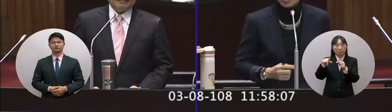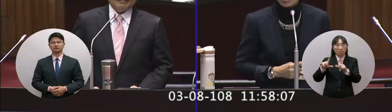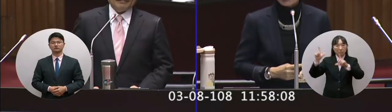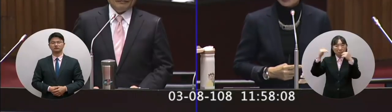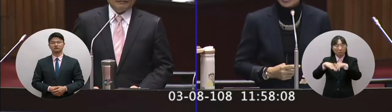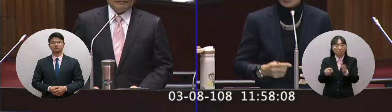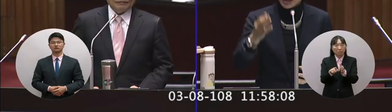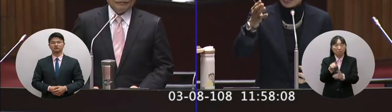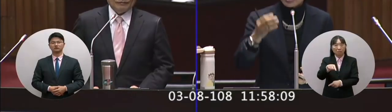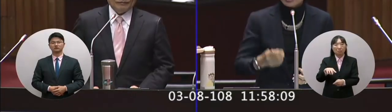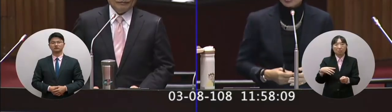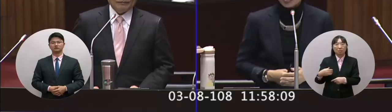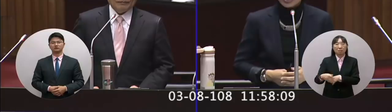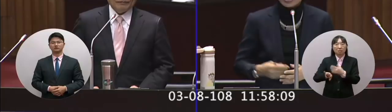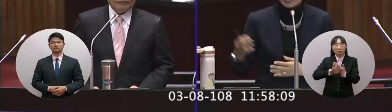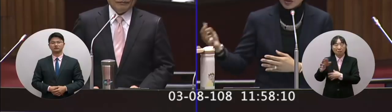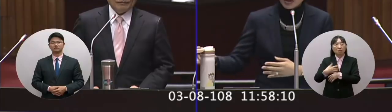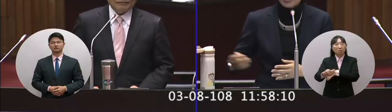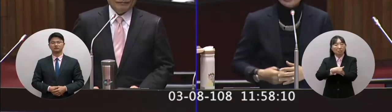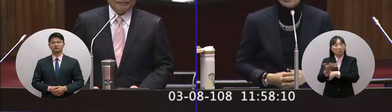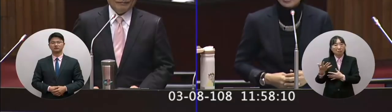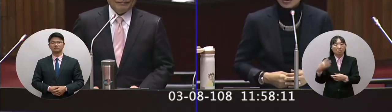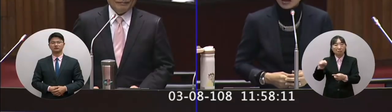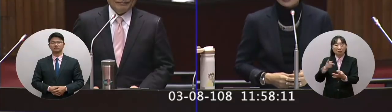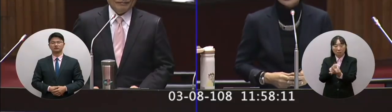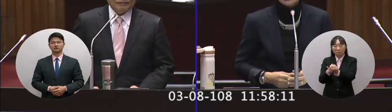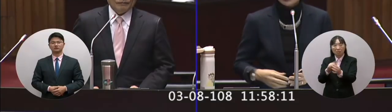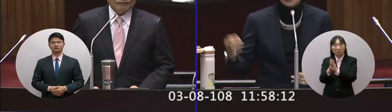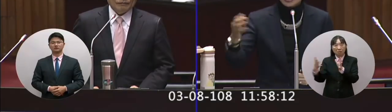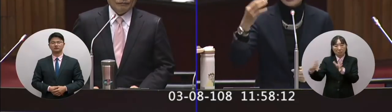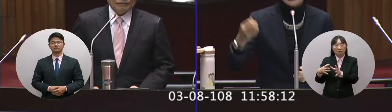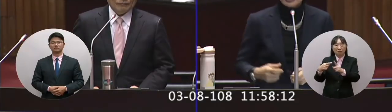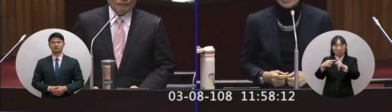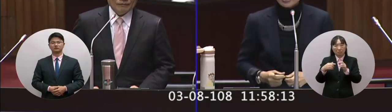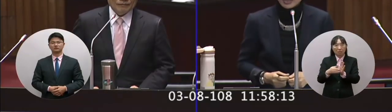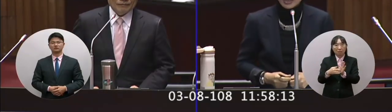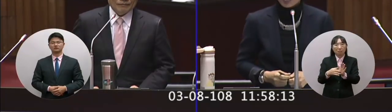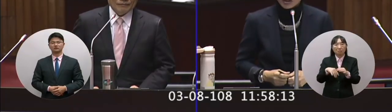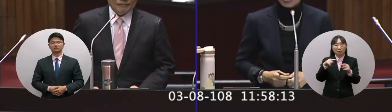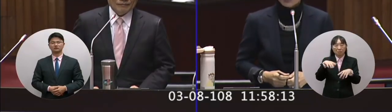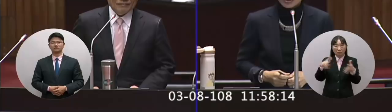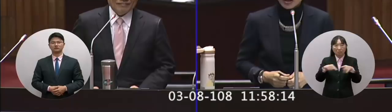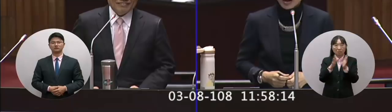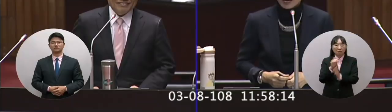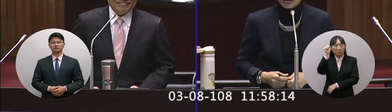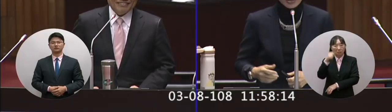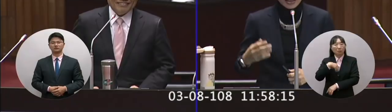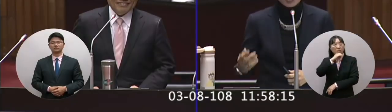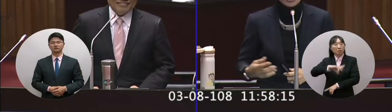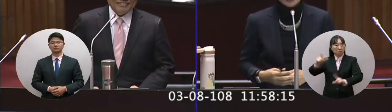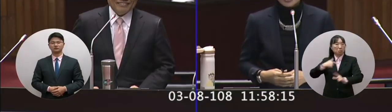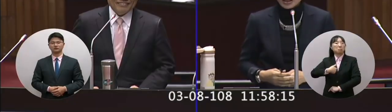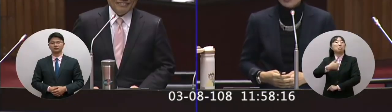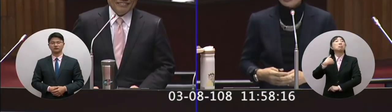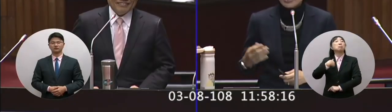现场庄瑞雄委员跟我还有陈吉仲主委，甚至包括潘孟安县长都到了，很多人就开始在现场大喊我屏东我骄傲哈。